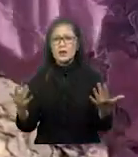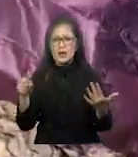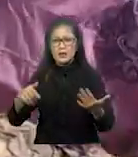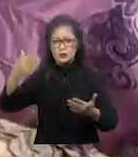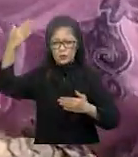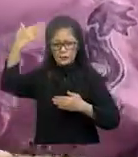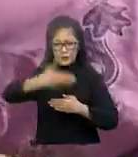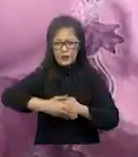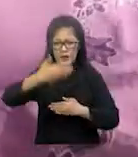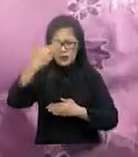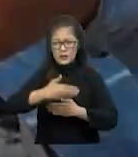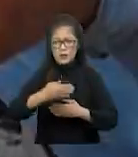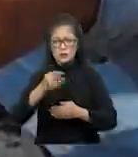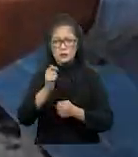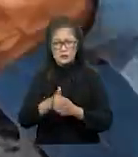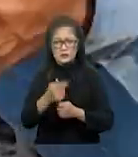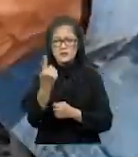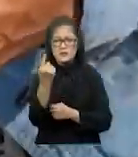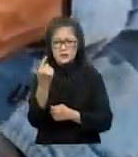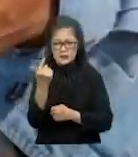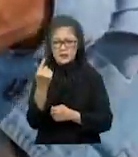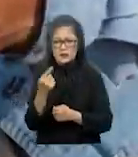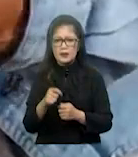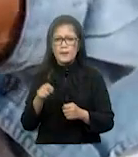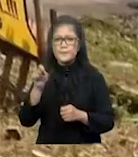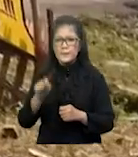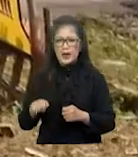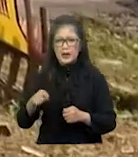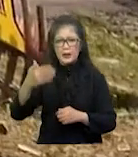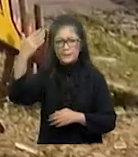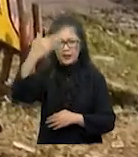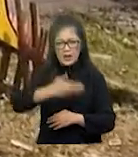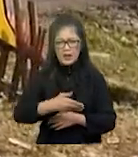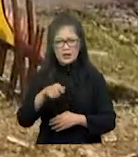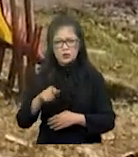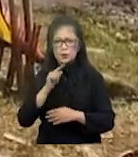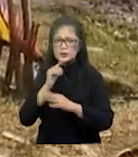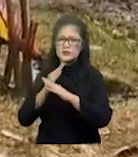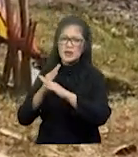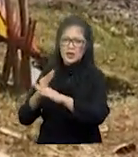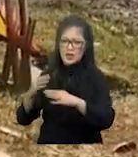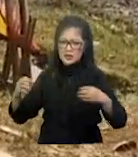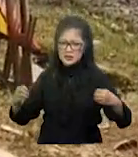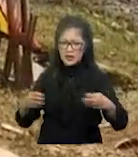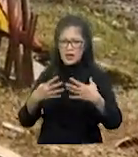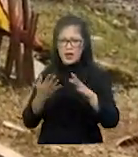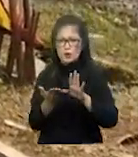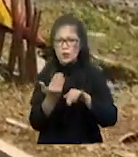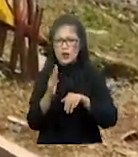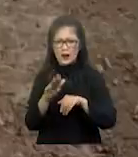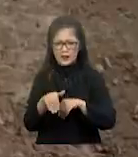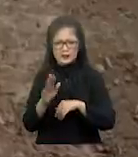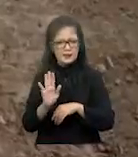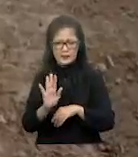secara swadaya. Pemasangan palang pintu ini dilakukan untuk mencegah terjadinya kecelakaan maut.